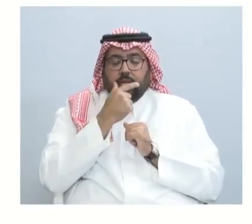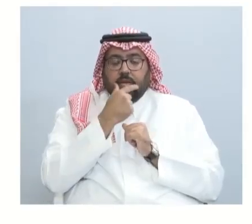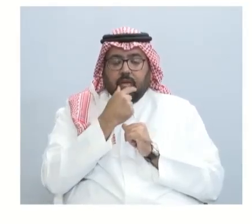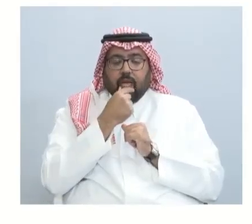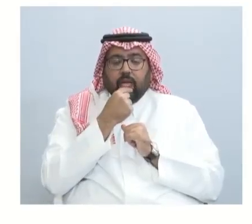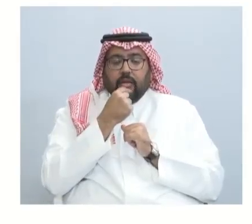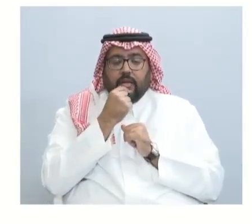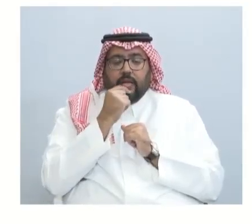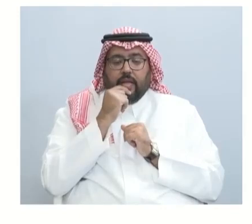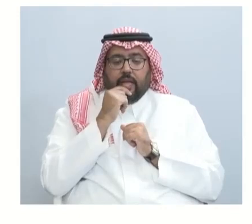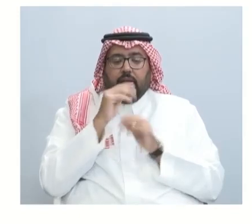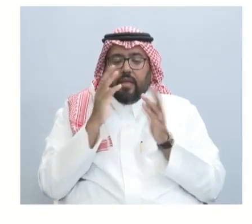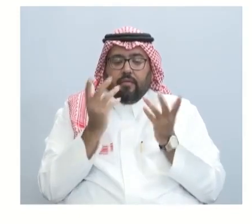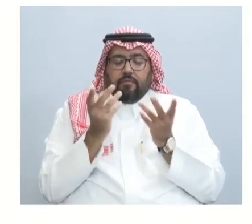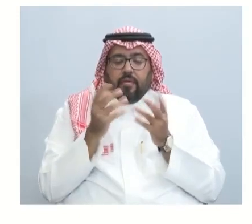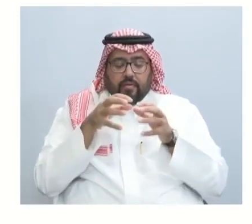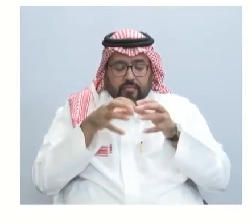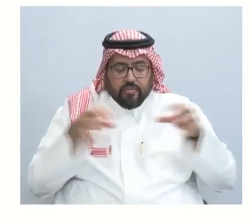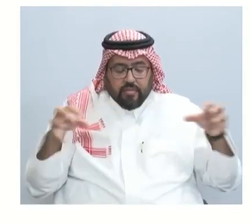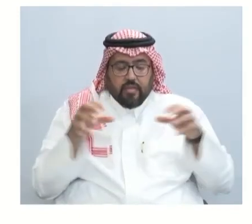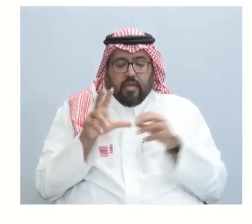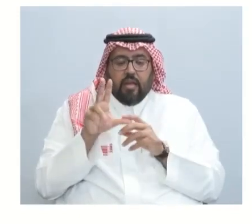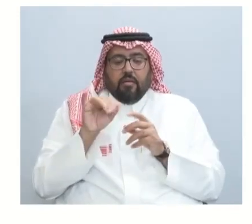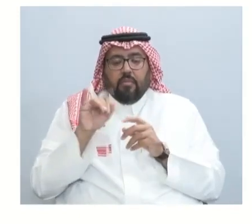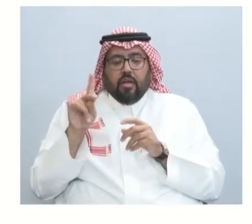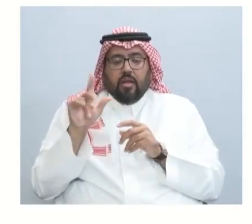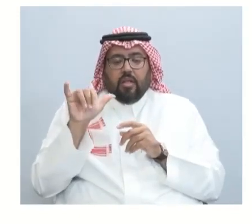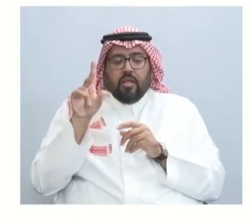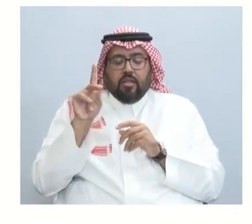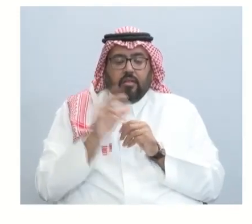معا كيف يمكننا فصل هذه المخاليط